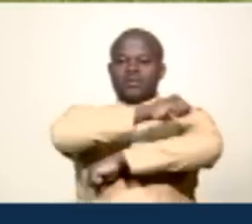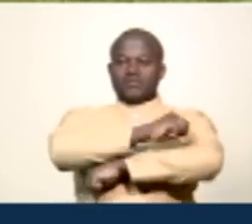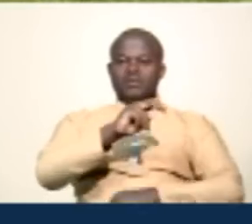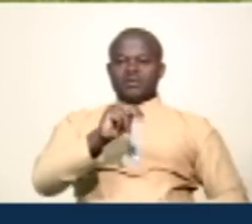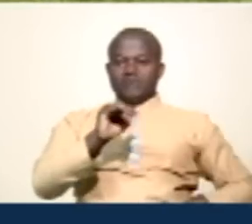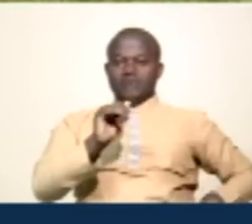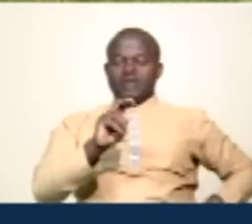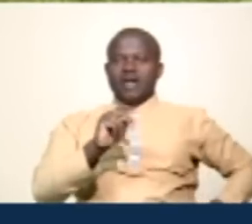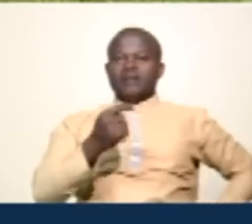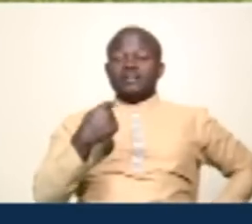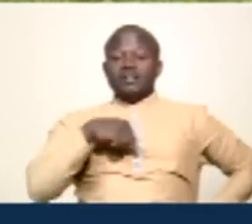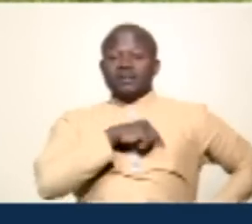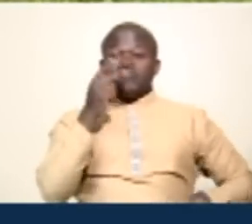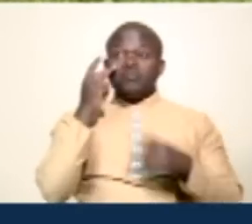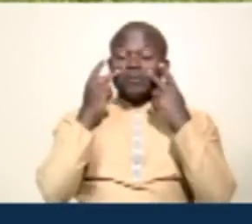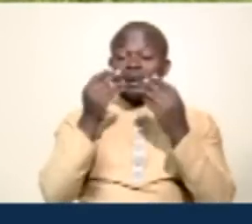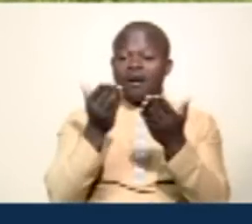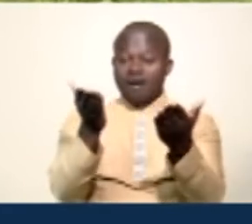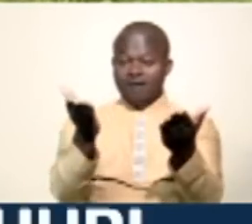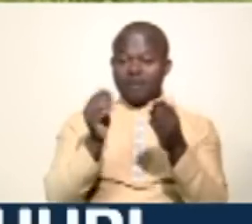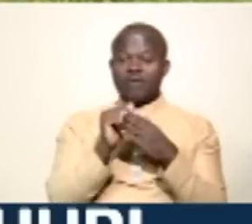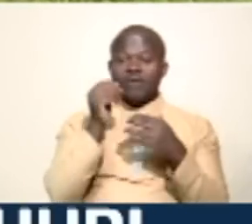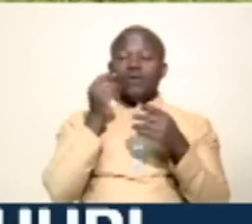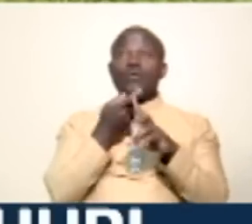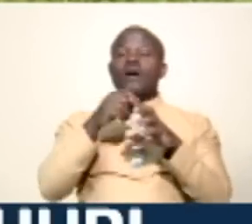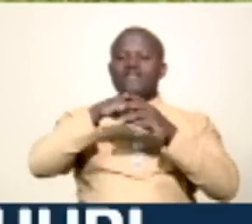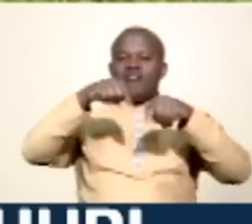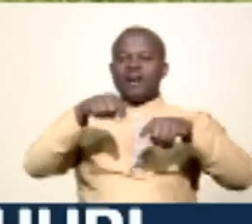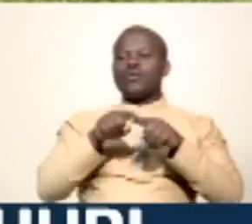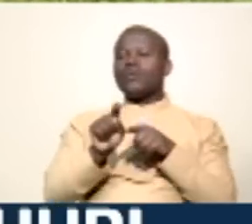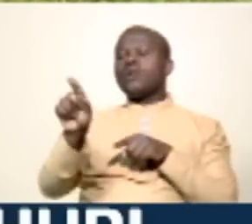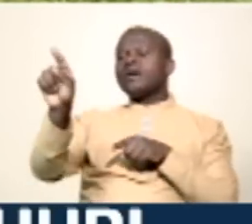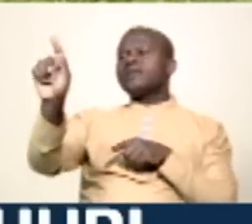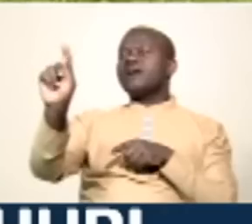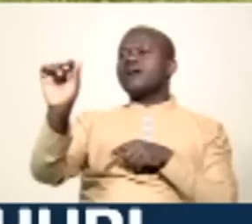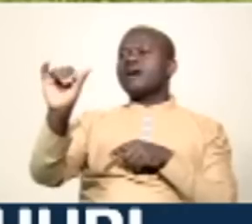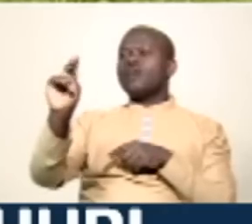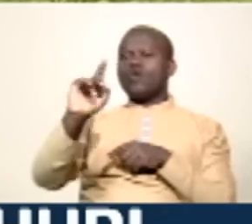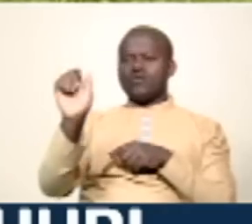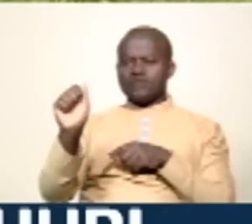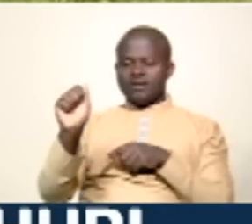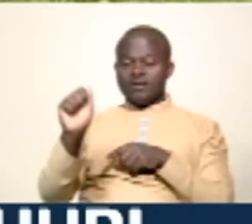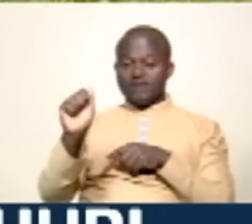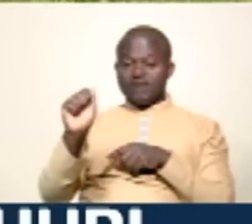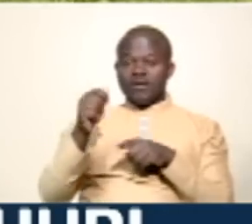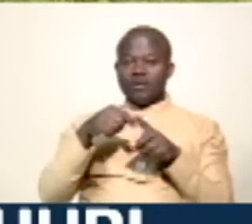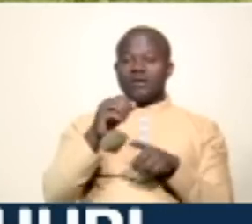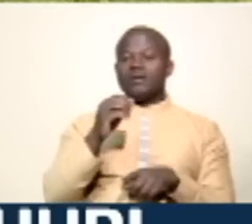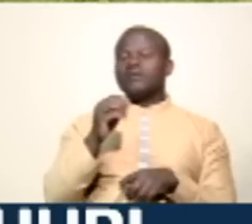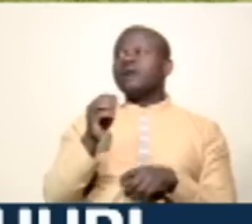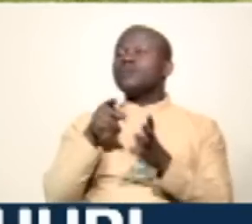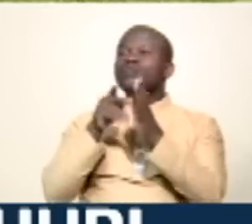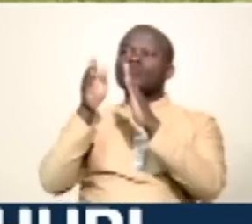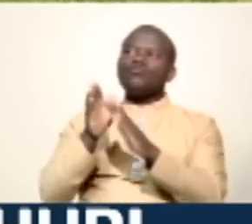Nyange mureba iri imbere yacu ukavanga ukaje guhaha Kayonza ukaje guhahira umuturage